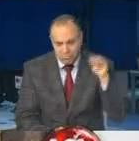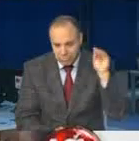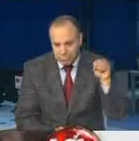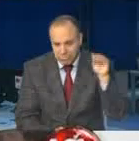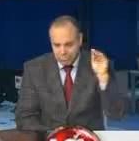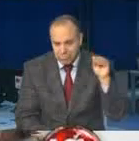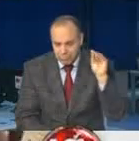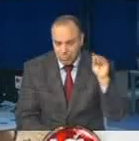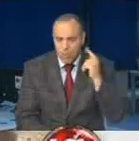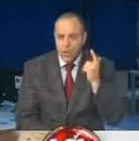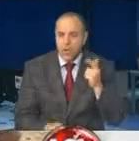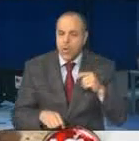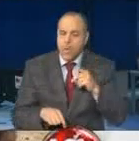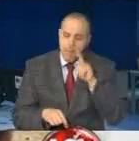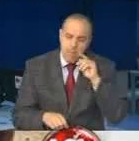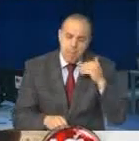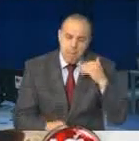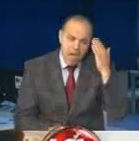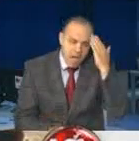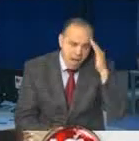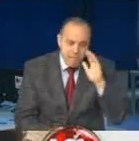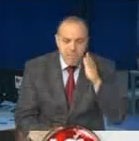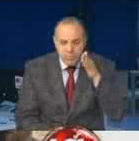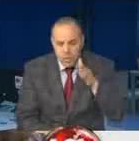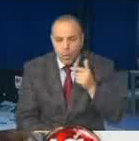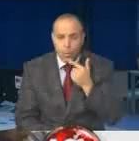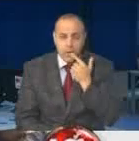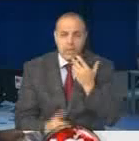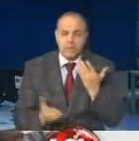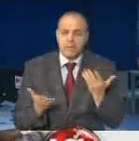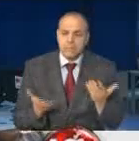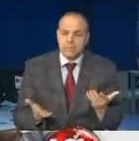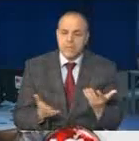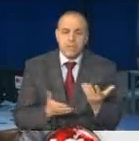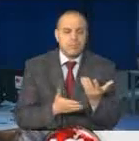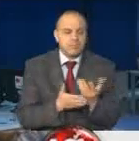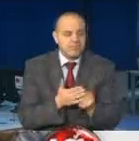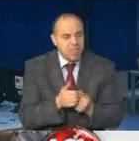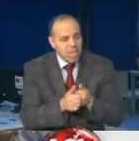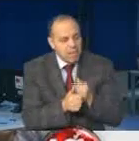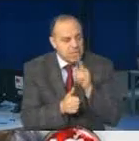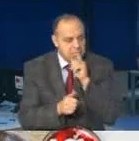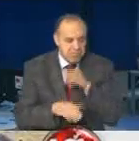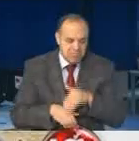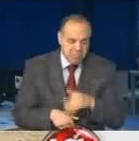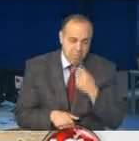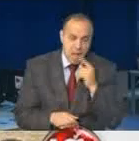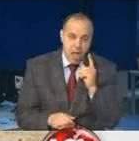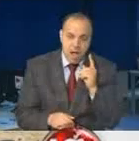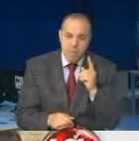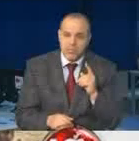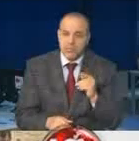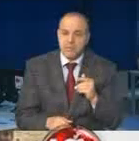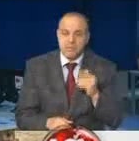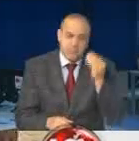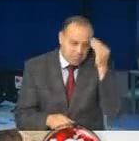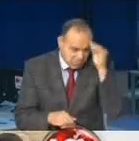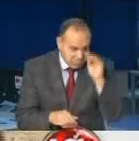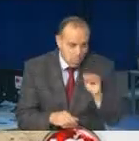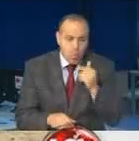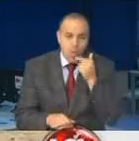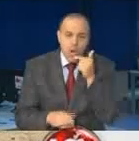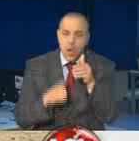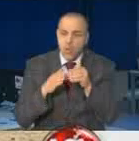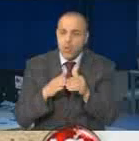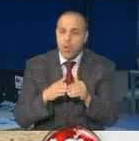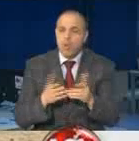للإطار التربوي وللأولياء، لأنه مغابة المتابعة رغم إدراجها وفي